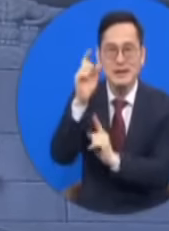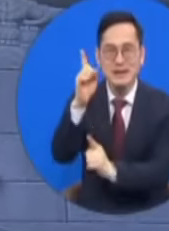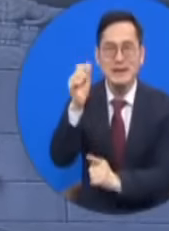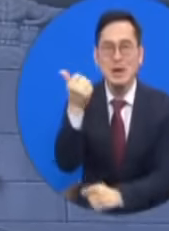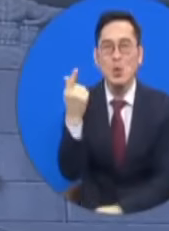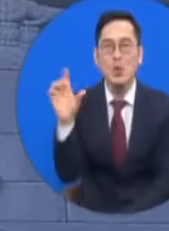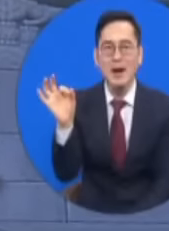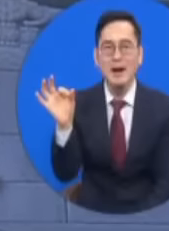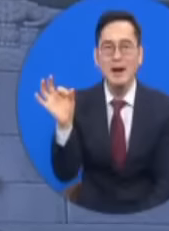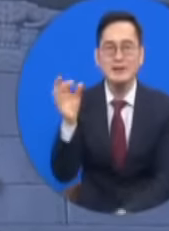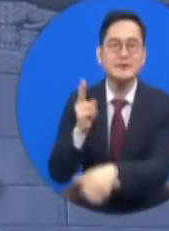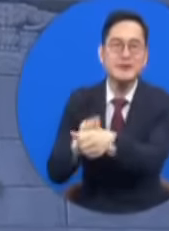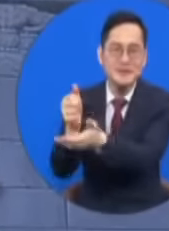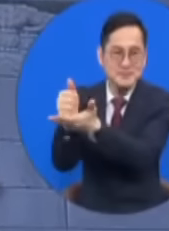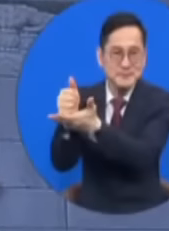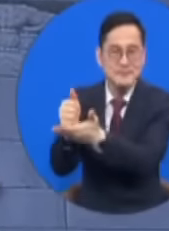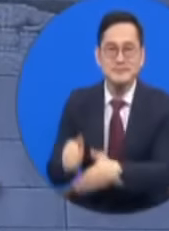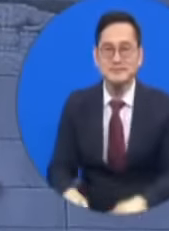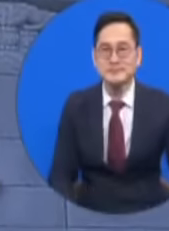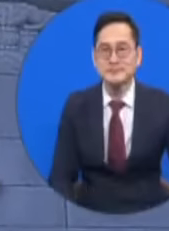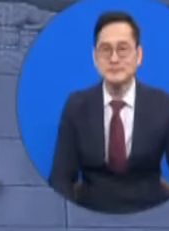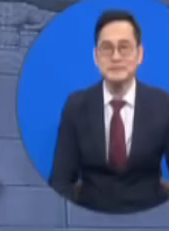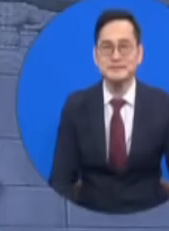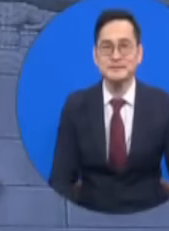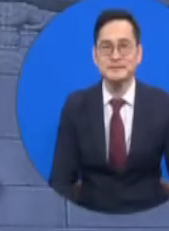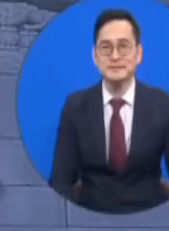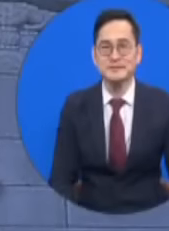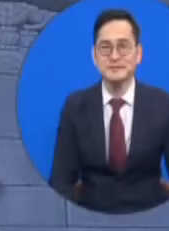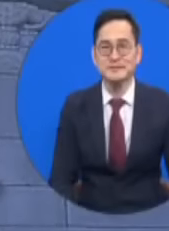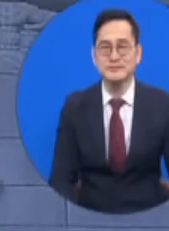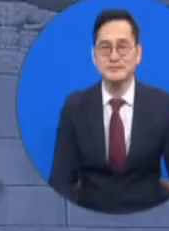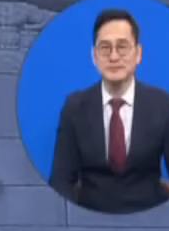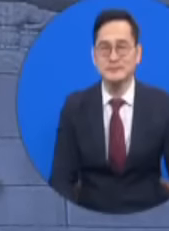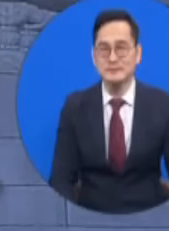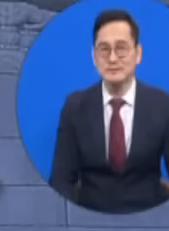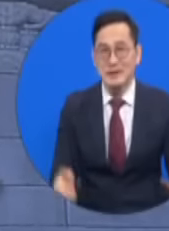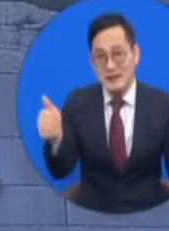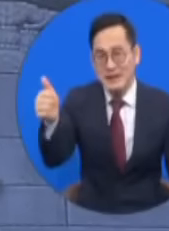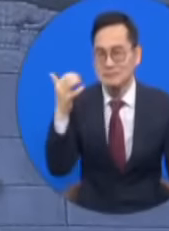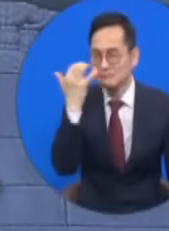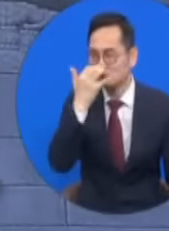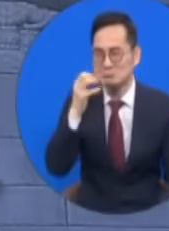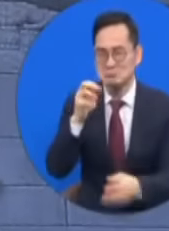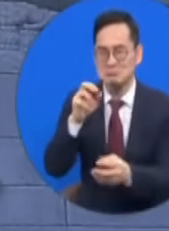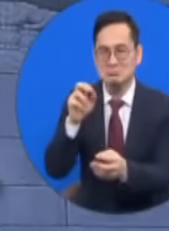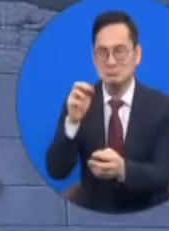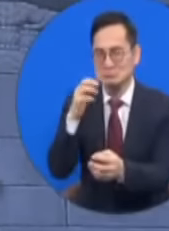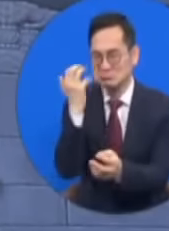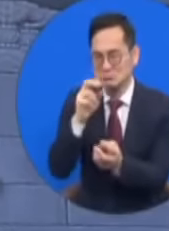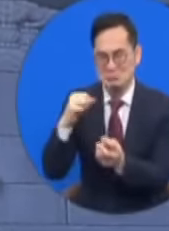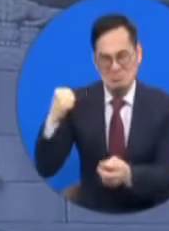그렇죠? 근데 도대체 이 성적인 표현이